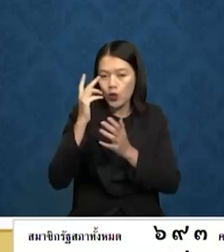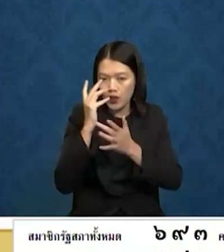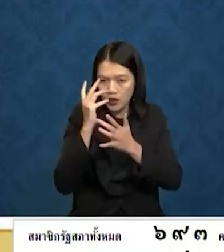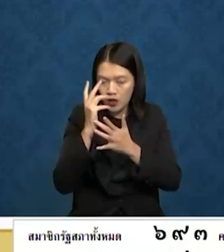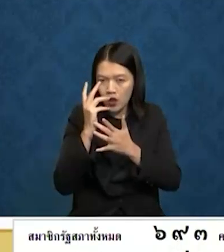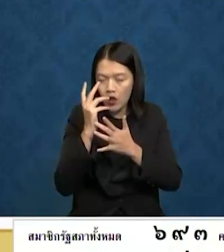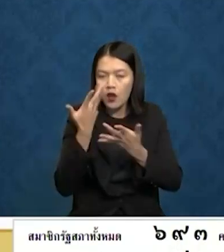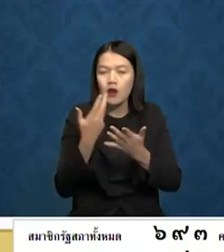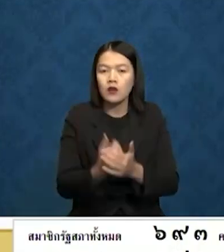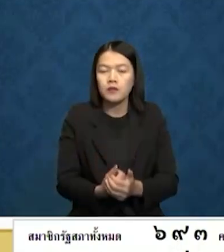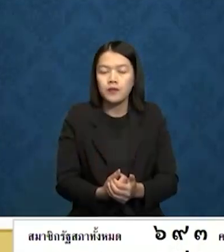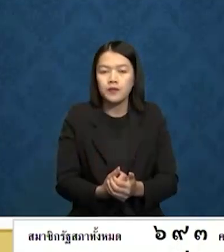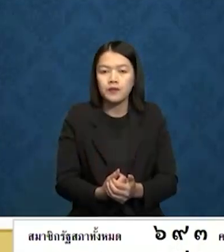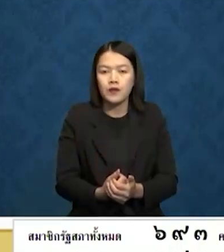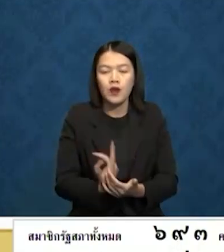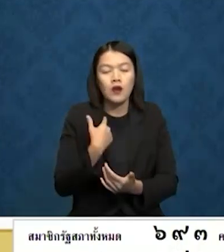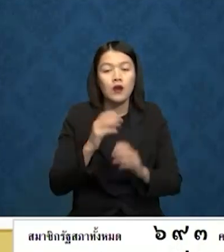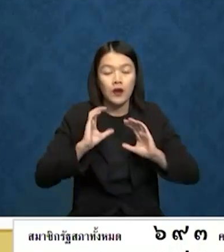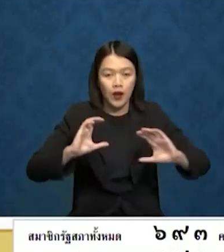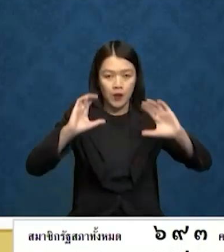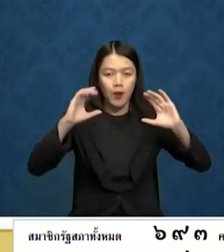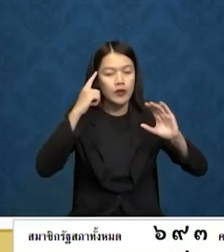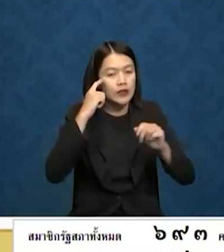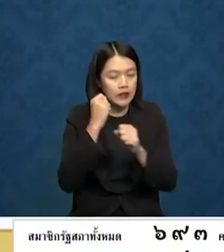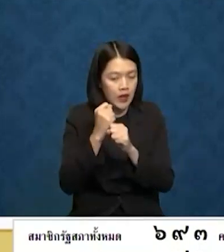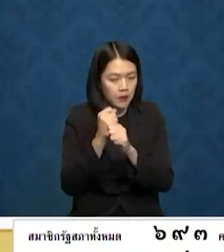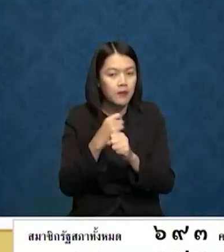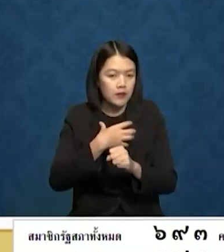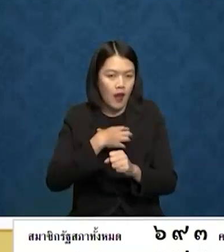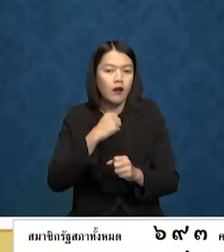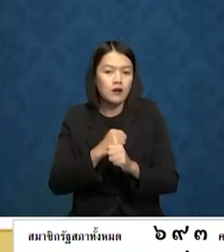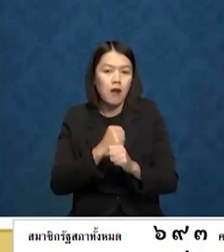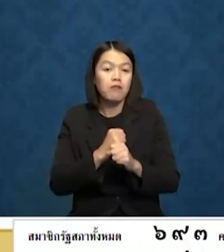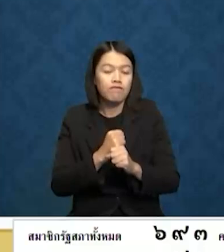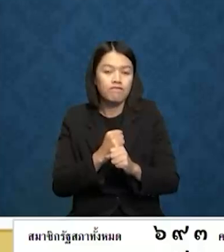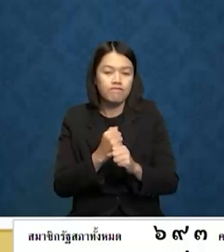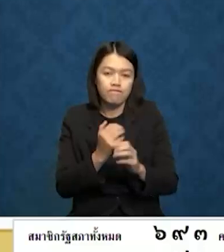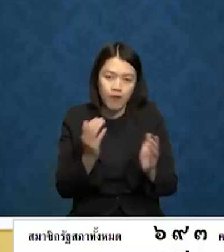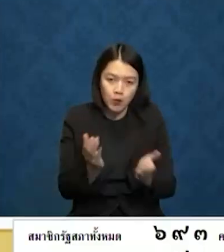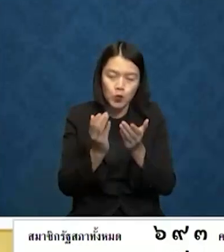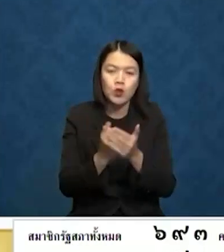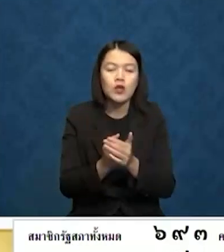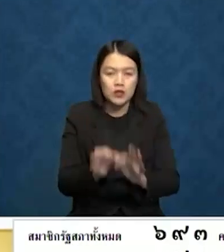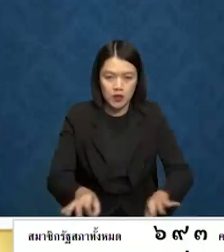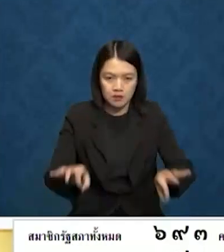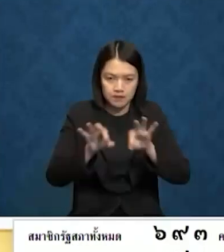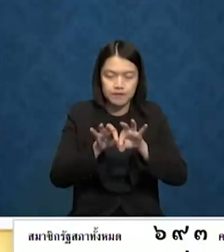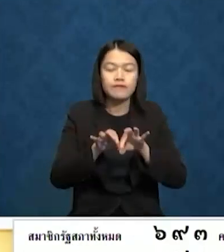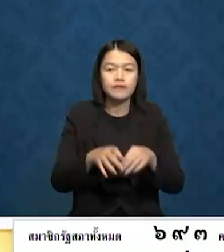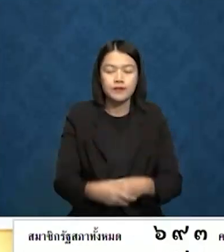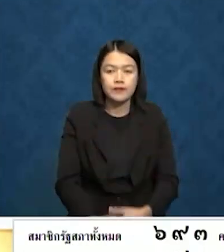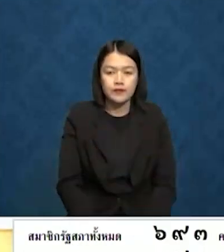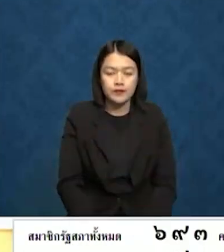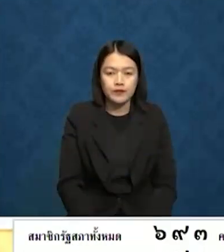ลยีดิจิทัลซึ่งรัฐบาลได้ดำรงแล้วก็อยากจะทำให้เกิดขึ้นนั้นจึงเป็นเรื่องจำเป็นอย่างยิ่งนะครับ